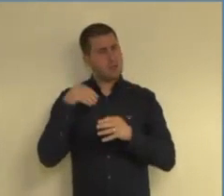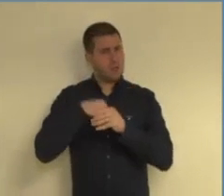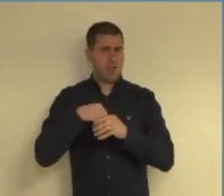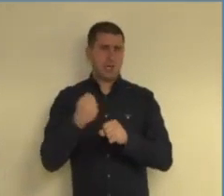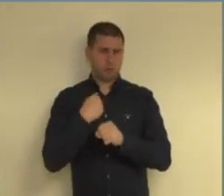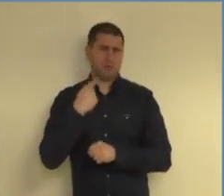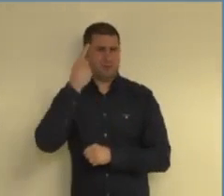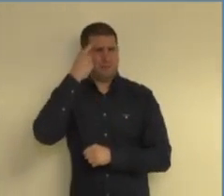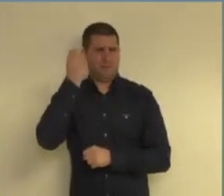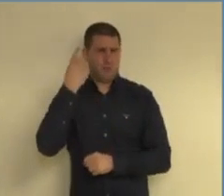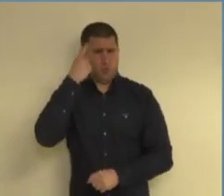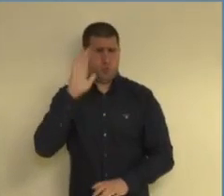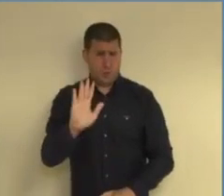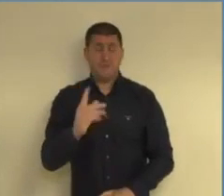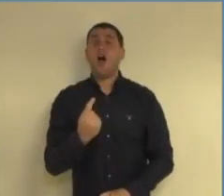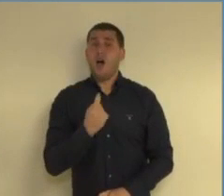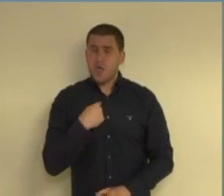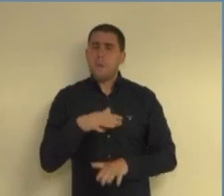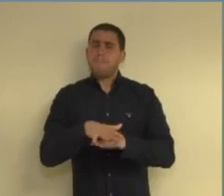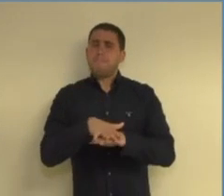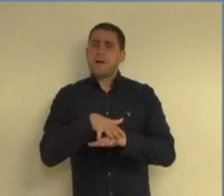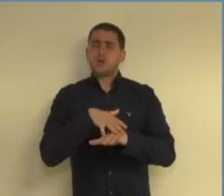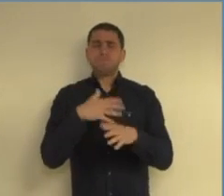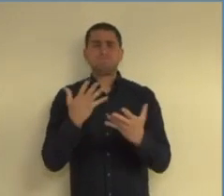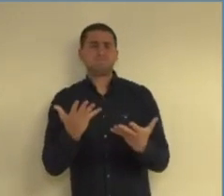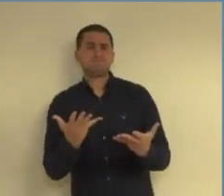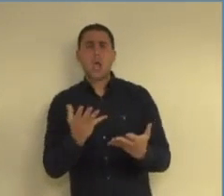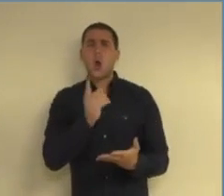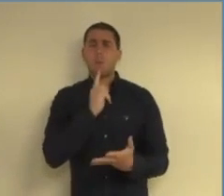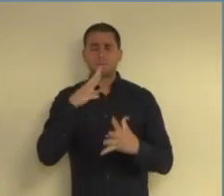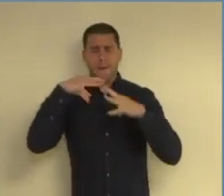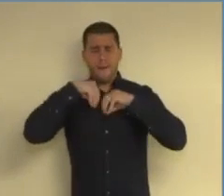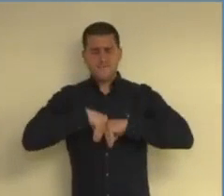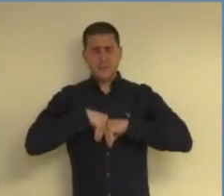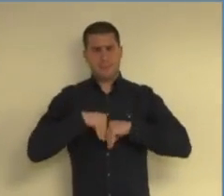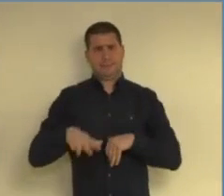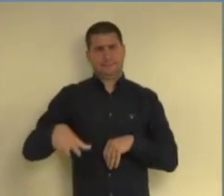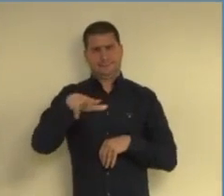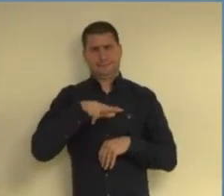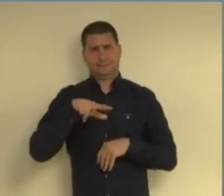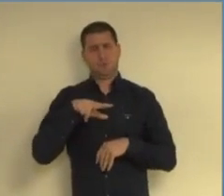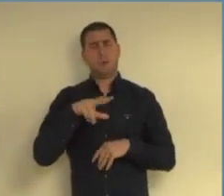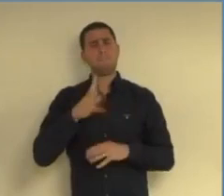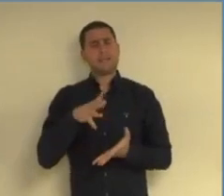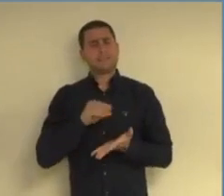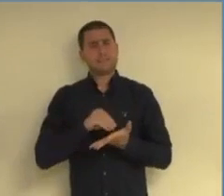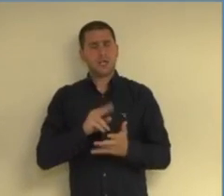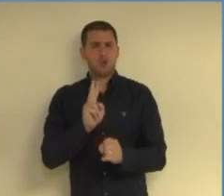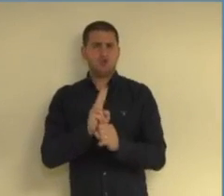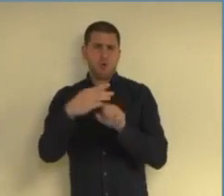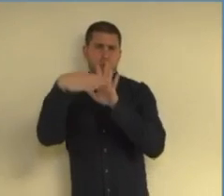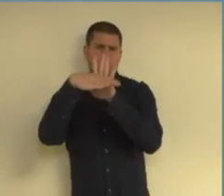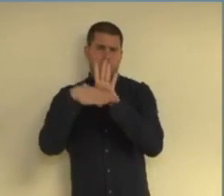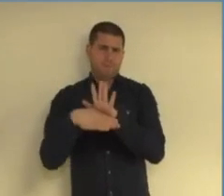אנחנו יודעים את זה. ואנחנו מרגישים שאין מספיק הפנמה בציבור של הצורך לשמור על